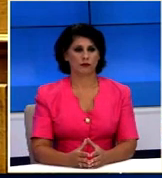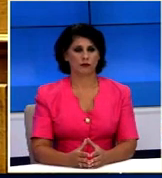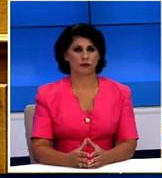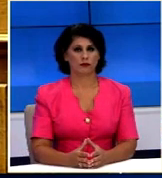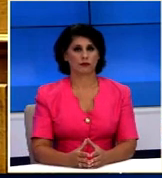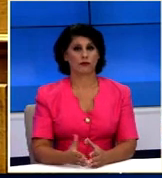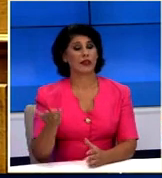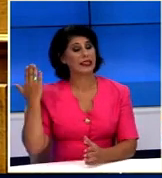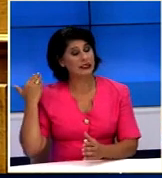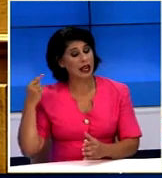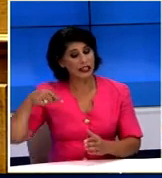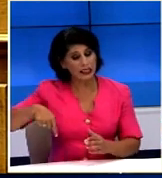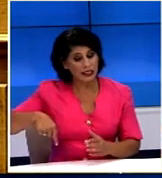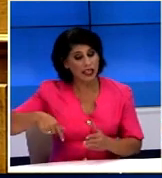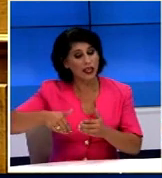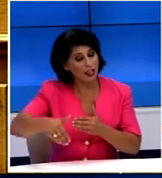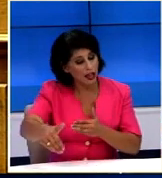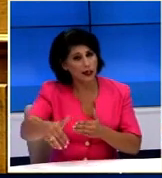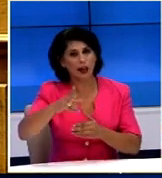ήταν, είναι και θα είναι σαφές